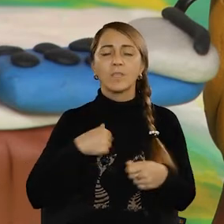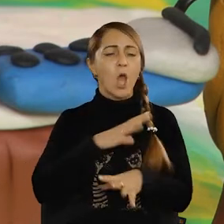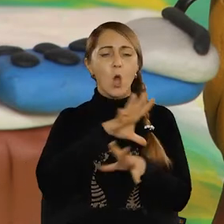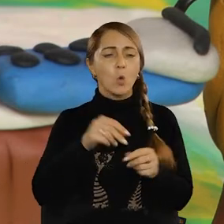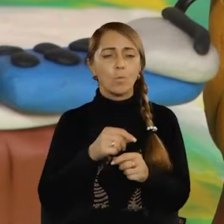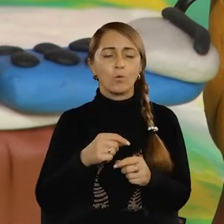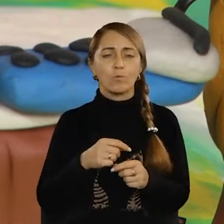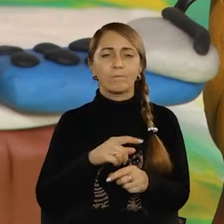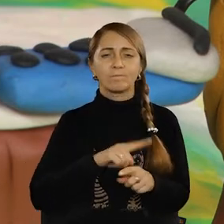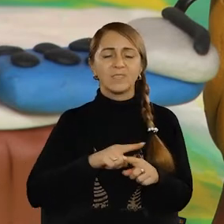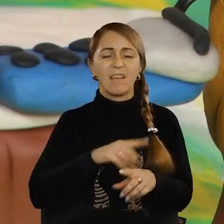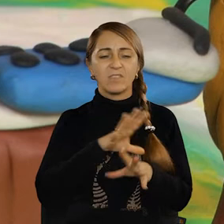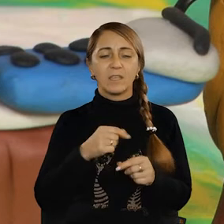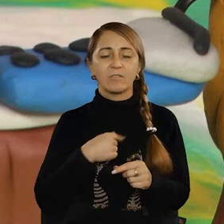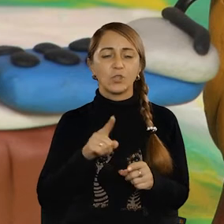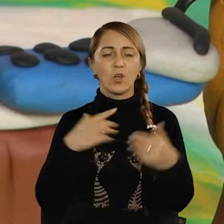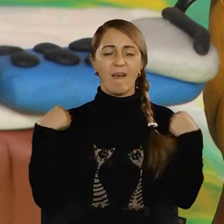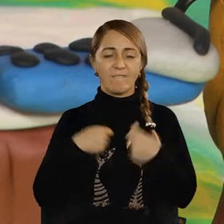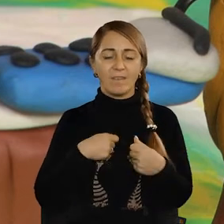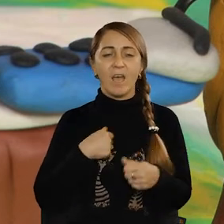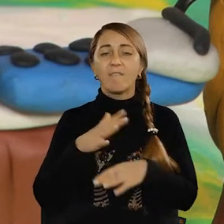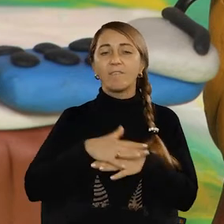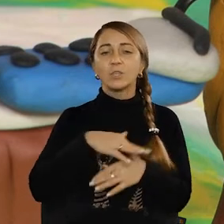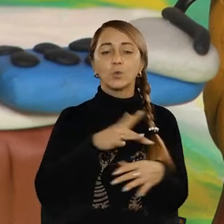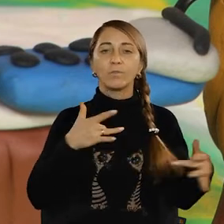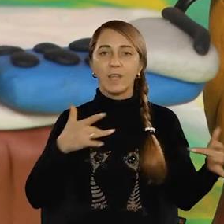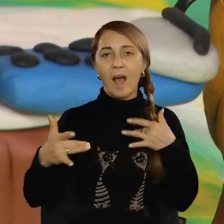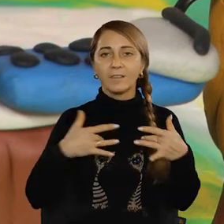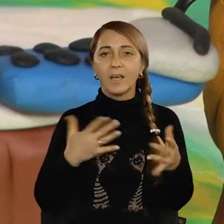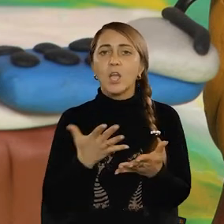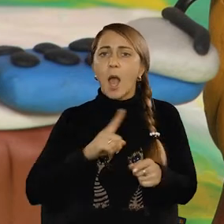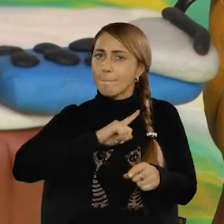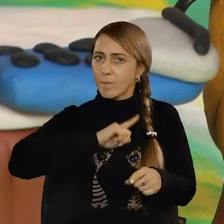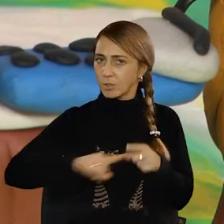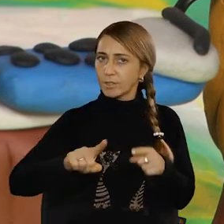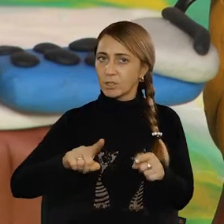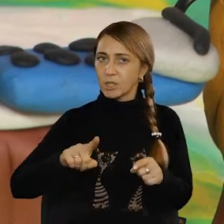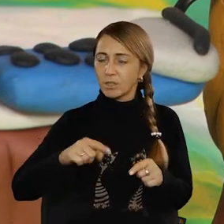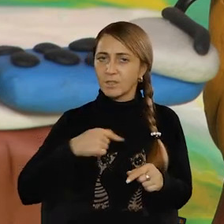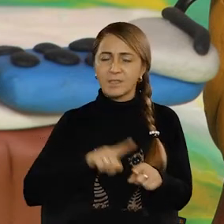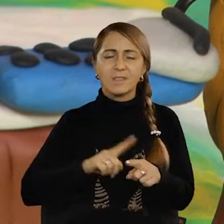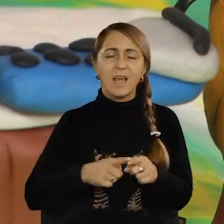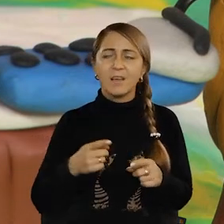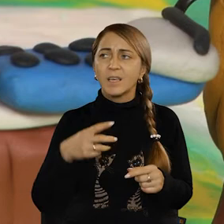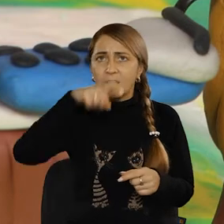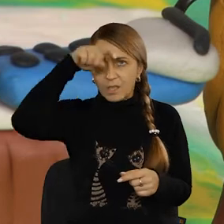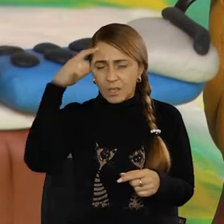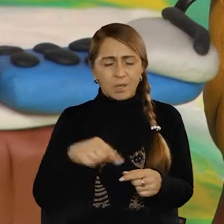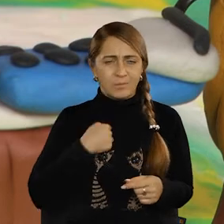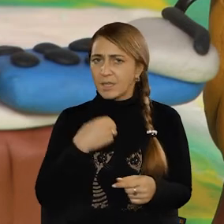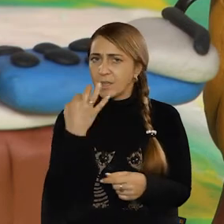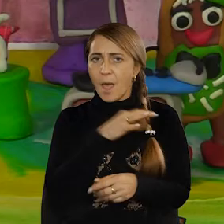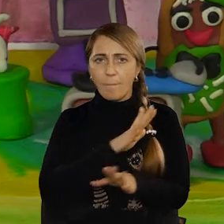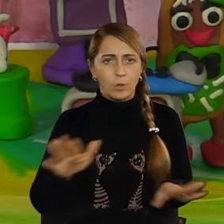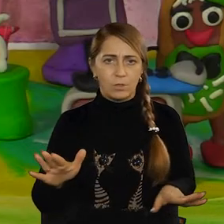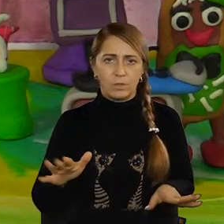все, що на мені, адже ввечері збираюся до театру. І то якомога швидше, бо ця спека мені не до вподоби.